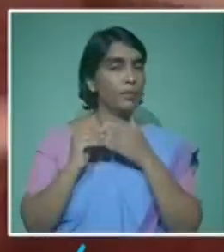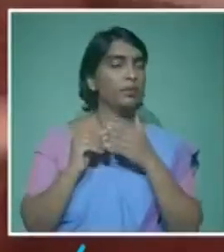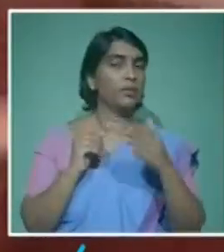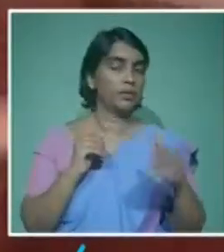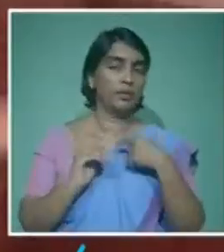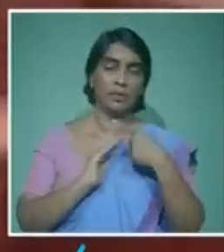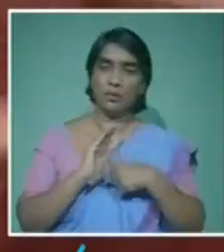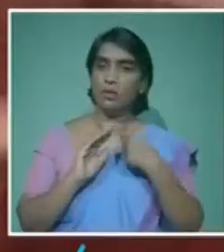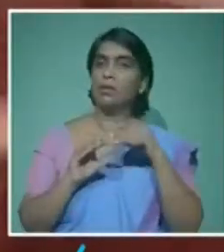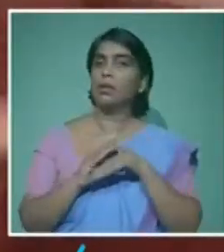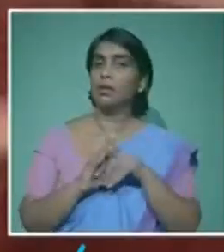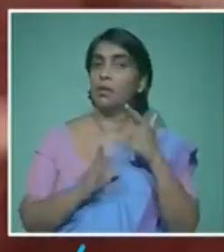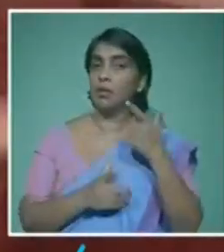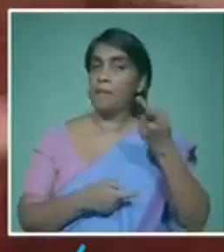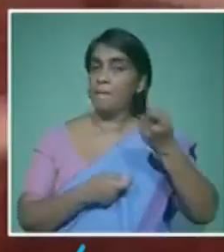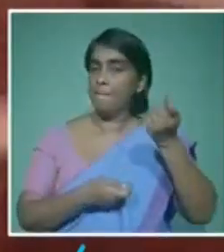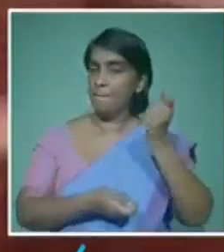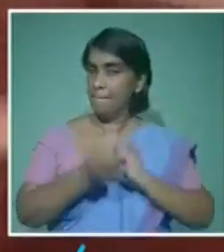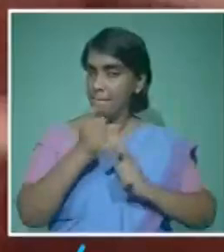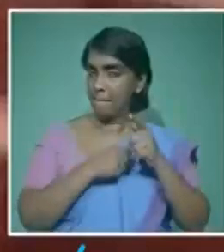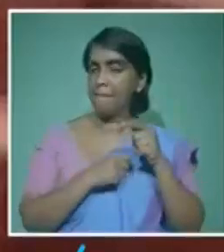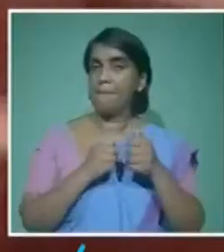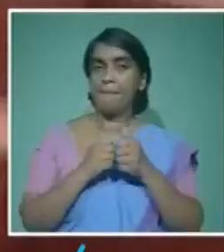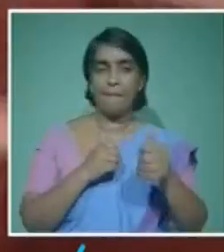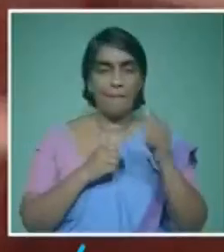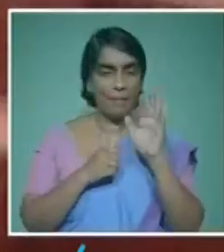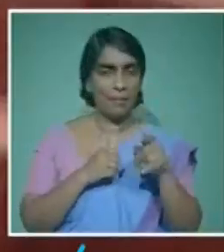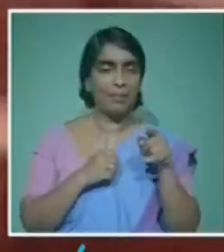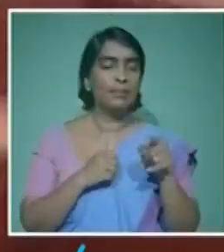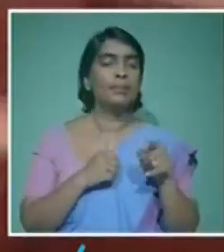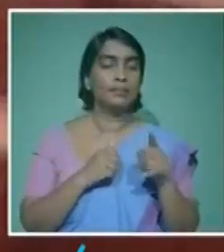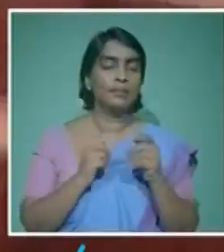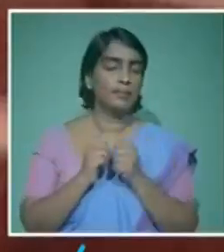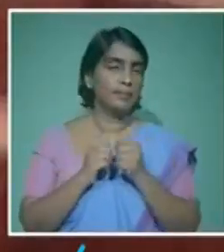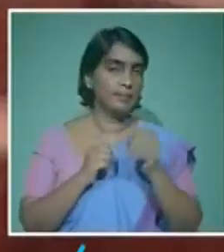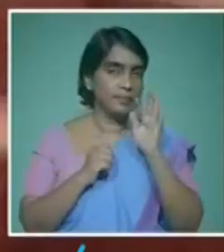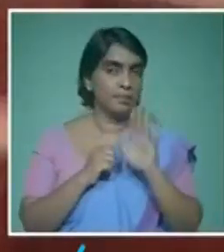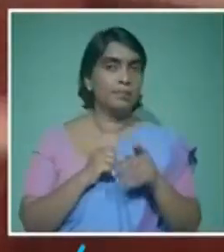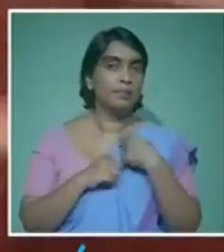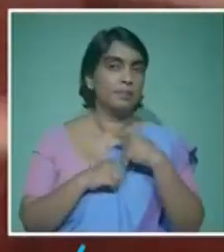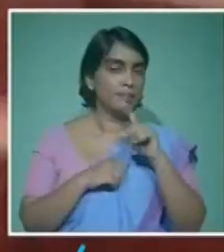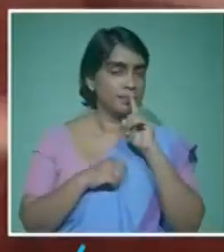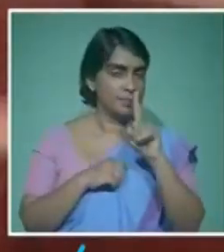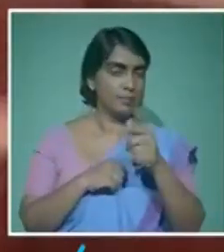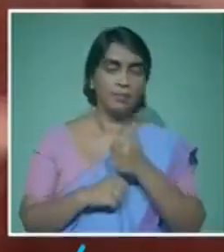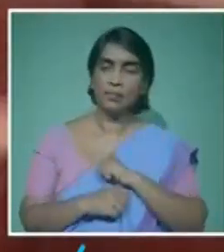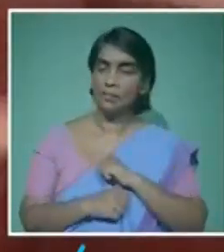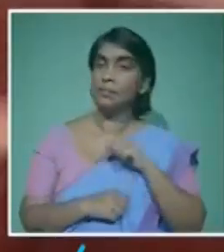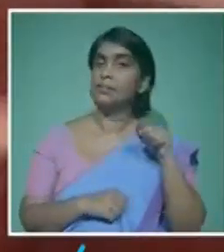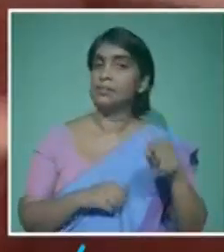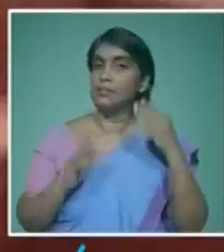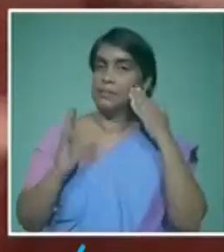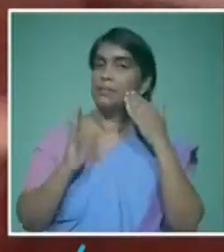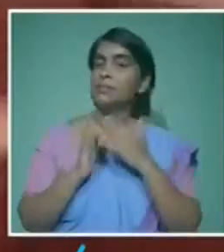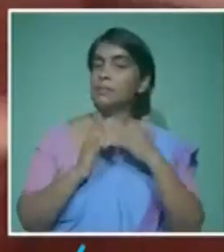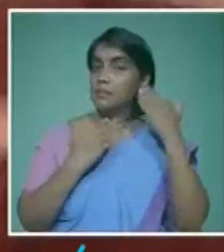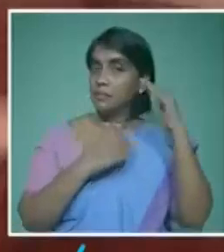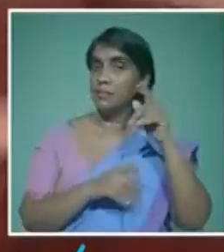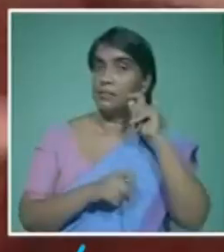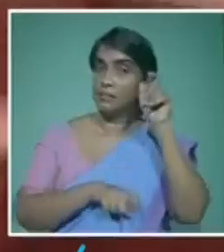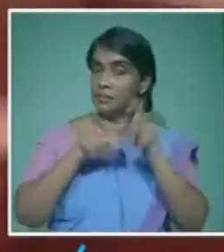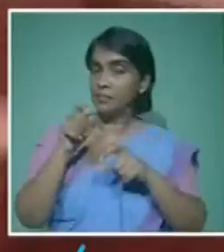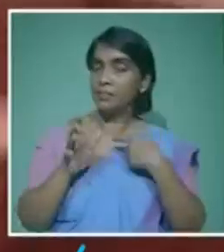கொள்வனவு செய்வதற்கு முன்வர வேண்டும் என்று கேட்டுக்கொள்வதுடன் இது தொடர்பில் விரைவில் ஏற்றுமதியாளர்களுடன் கலந்துரையாட உள்ளோம்